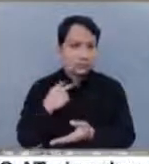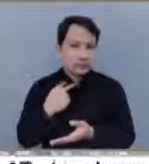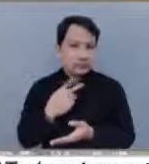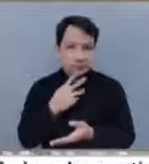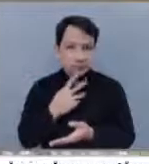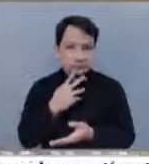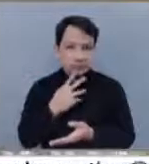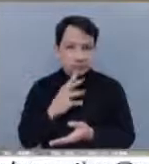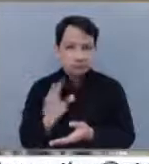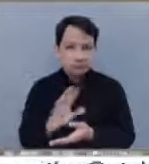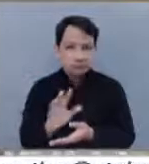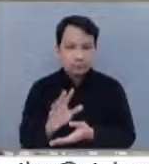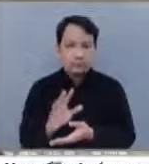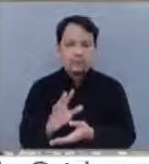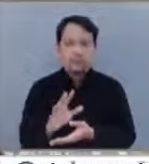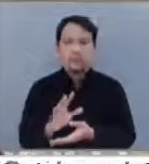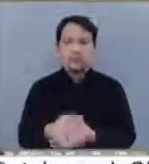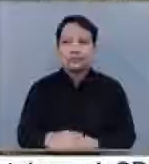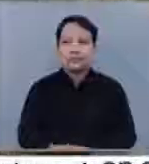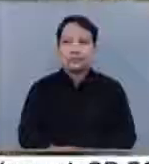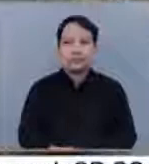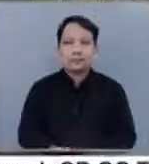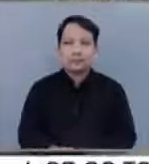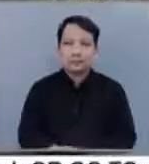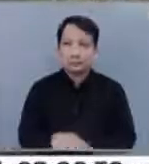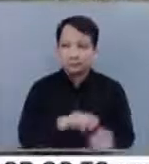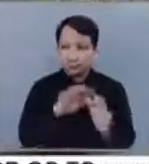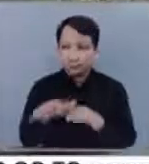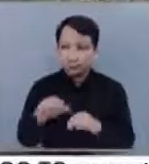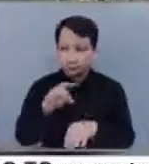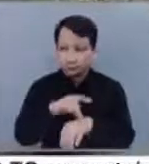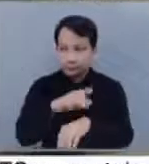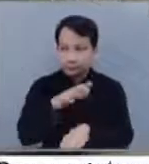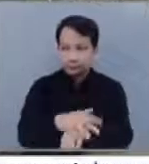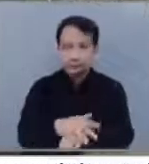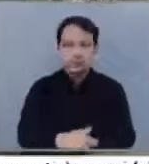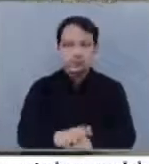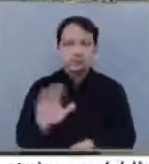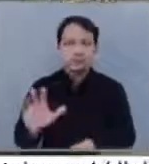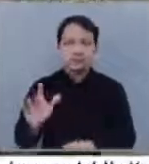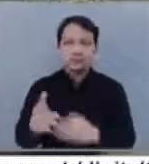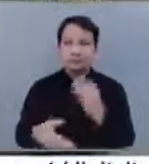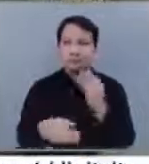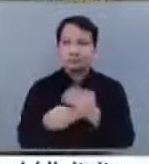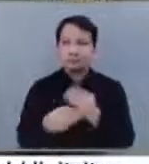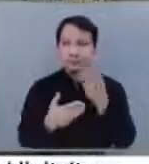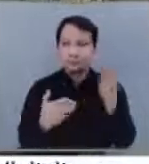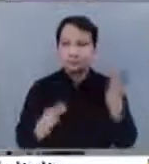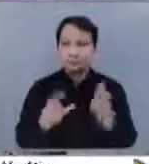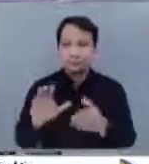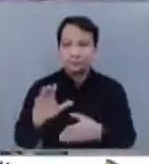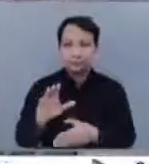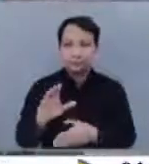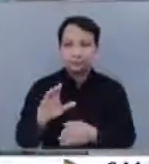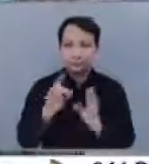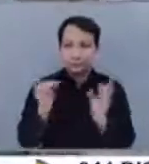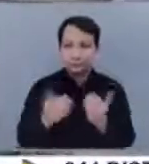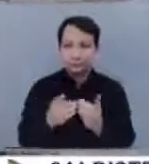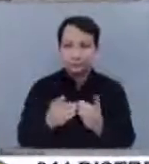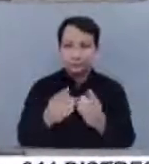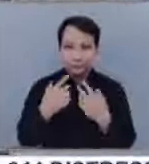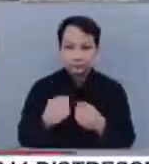ho magkaroon ng lamok. Matatanda ang batay sa huling datos na ibinigay ng Department of Health, tumaas